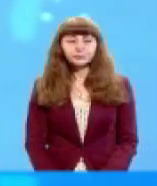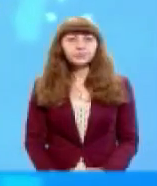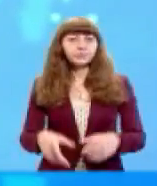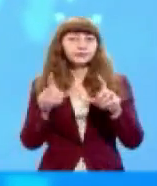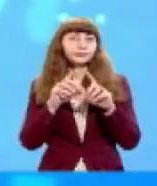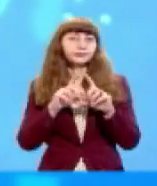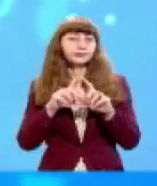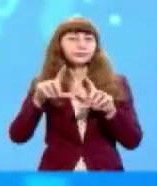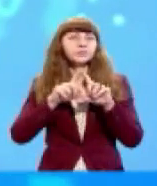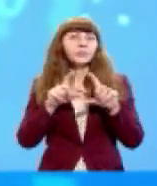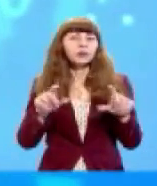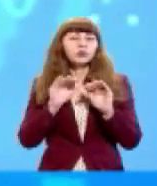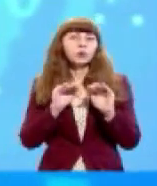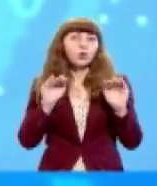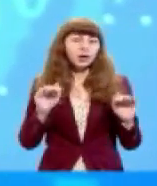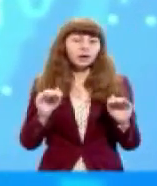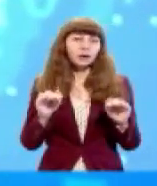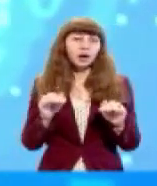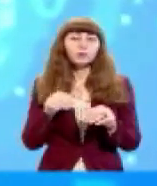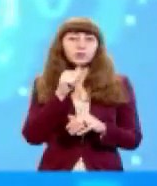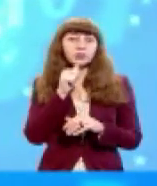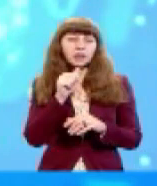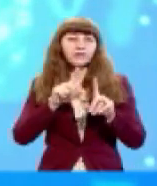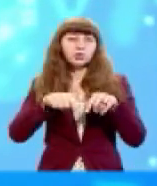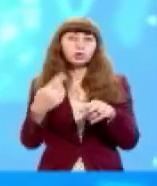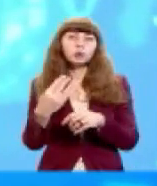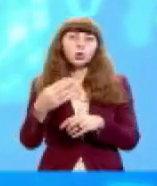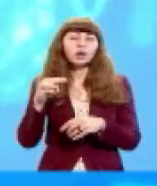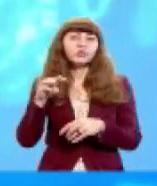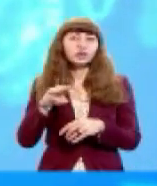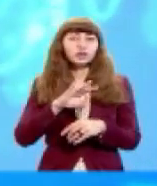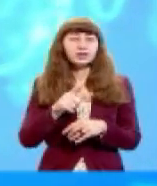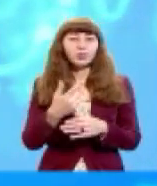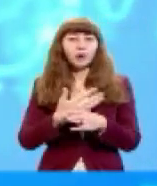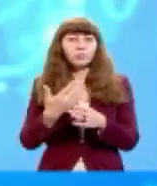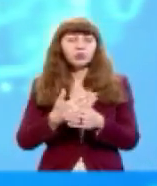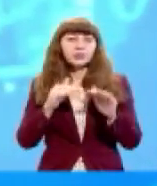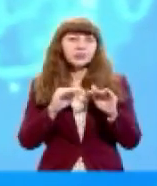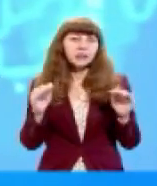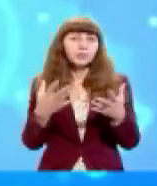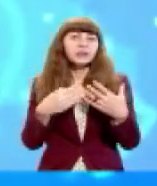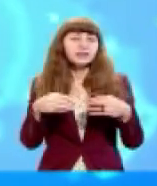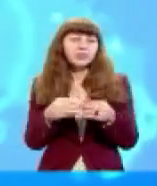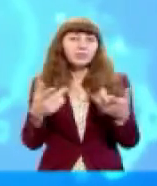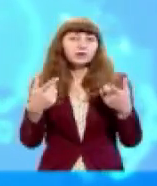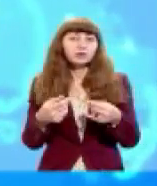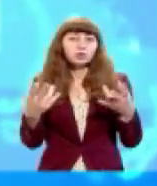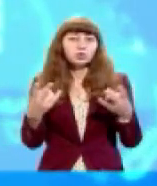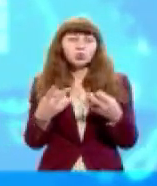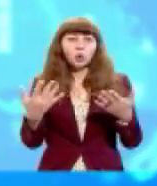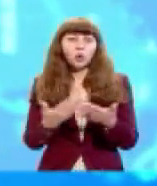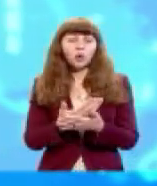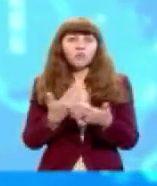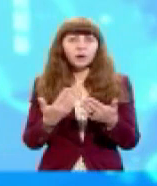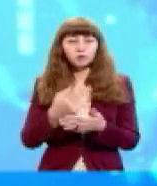Қостанай қаласының оқушыларына 40 мың теңгеден бөлінеді. Бұл қаражат жаңа оқу жылына мұқтаж отбасылардан шыққан балаларға мектепке